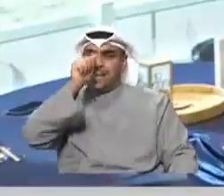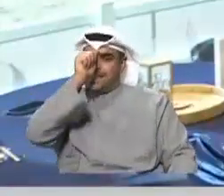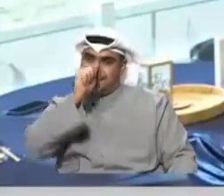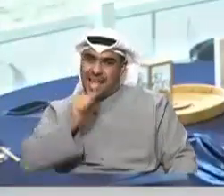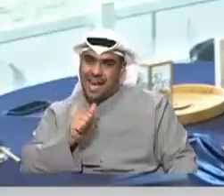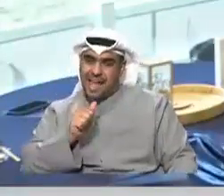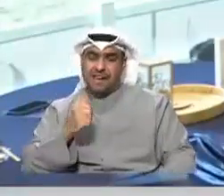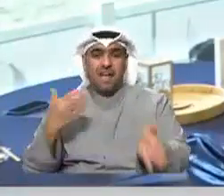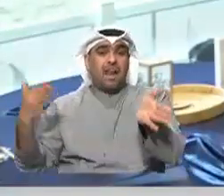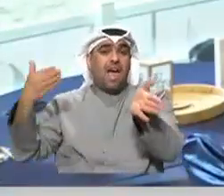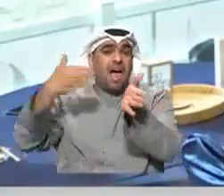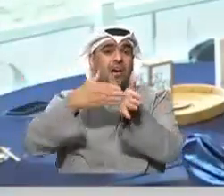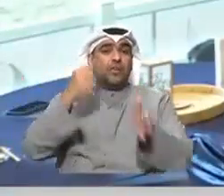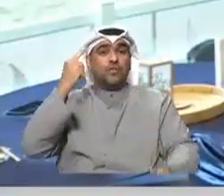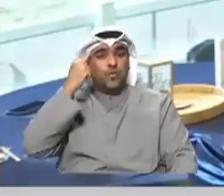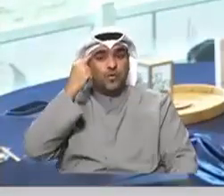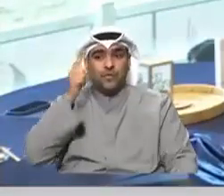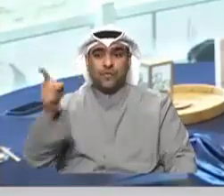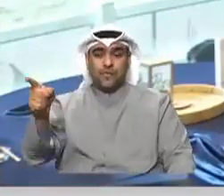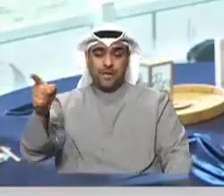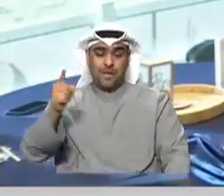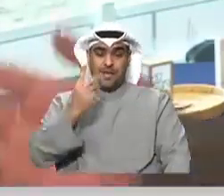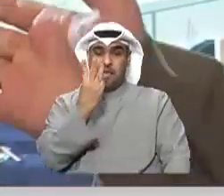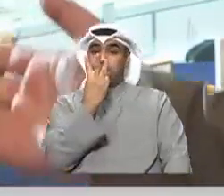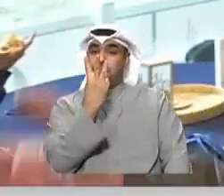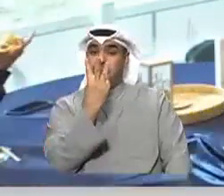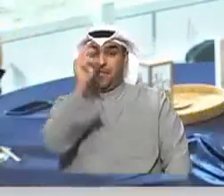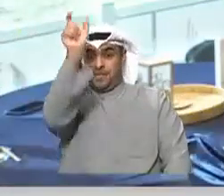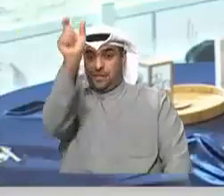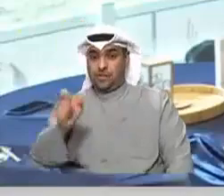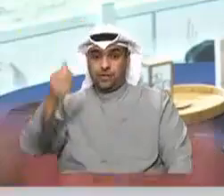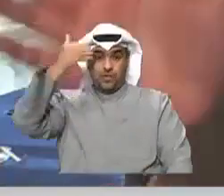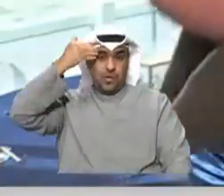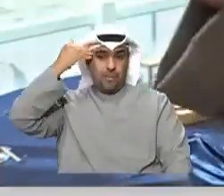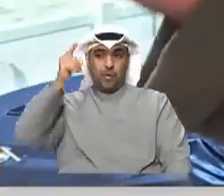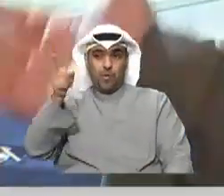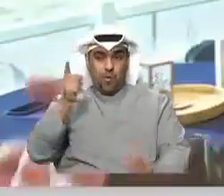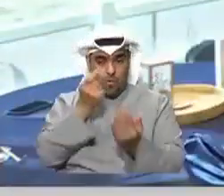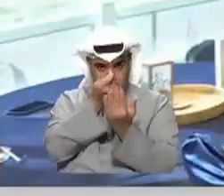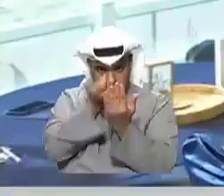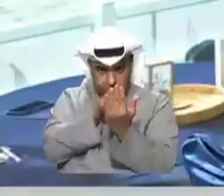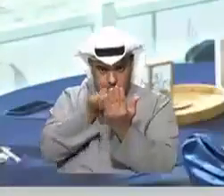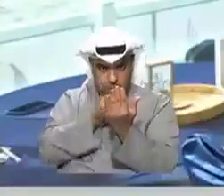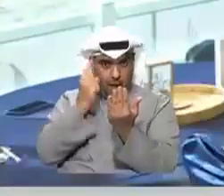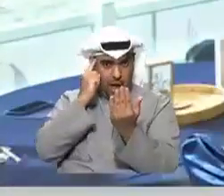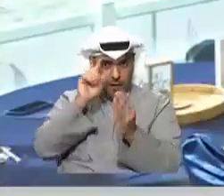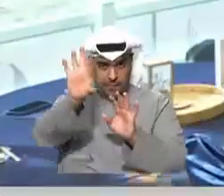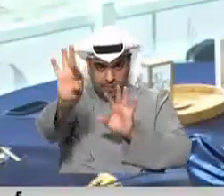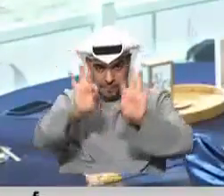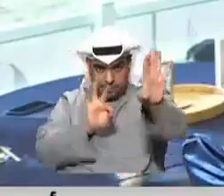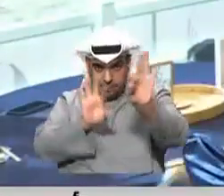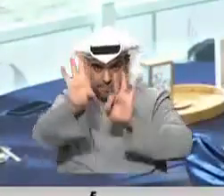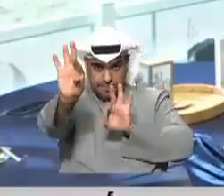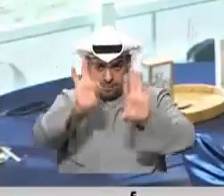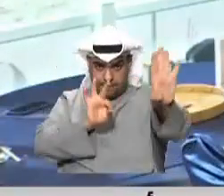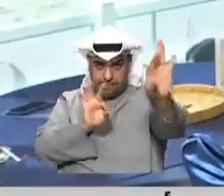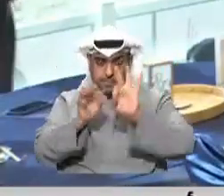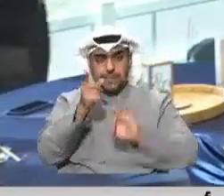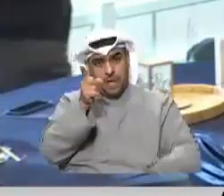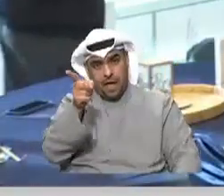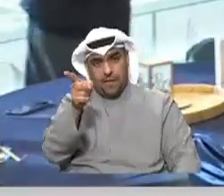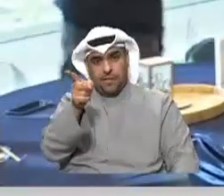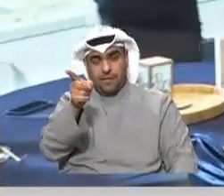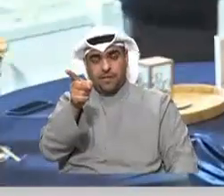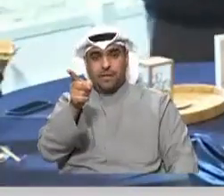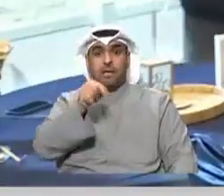هو اللي يختار وبيد الأمر، وما الخيل ما توصل لها المرحلة ولا تجهز لها المهرجانات إلا لما تكون خيل يعني